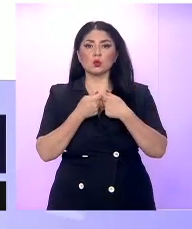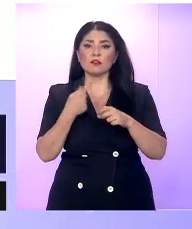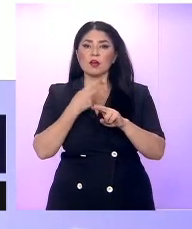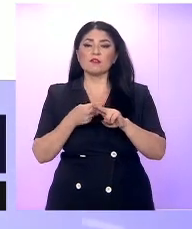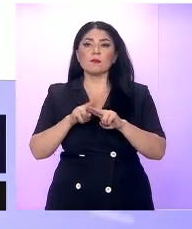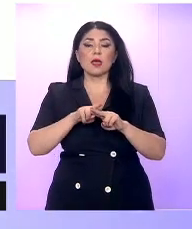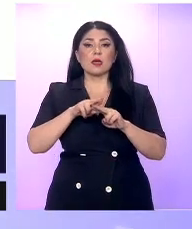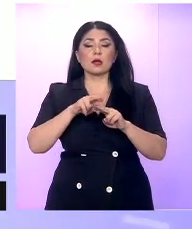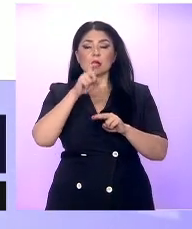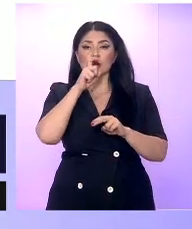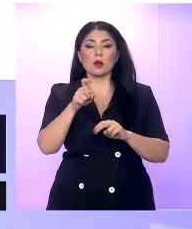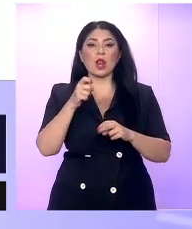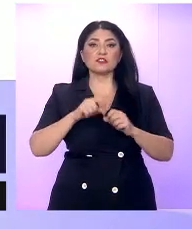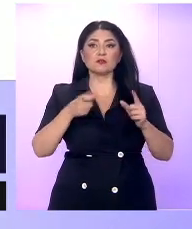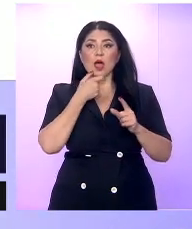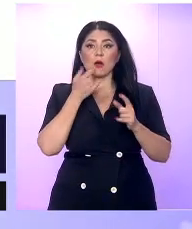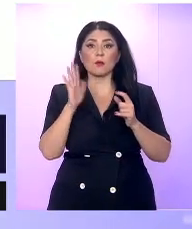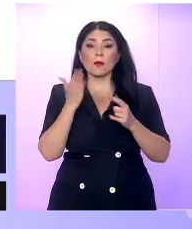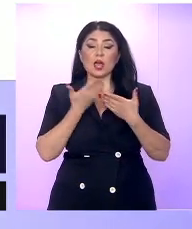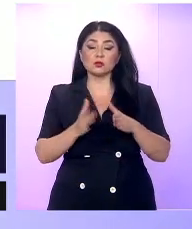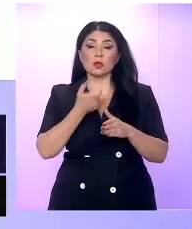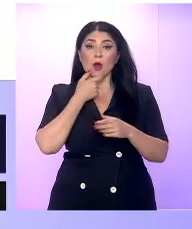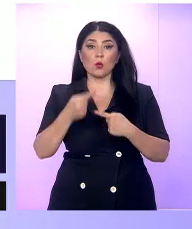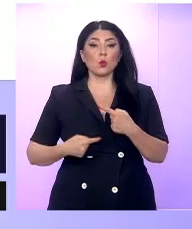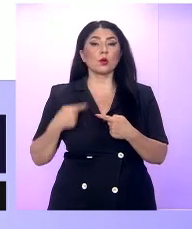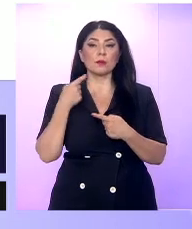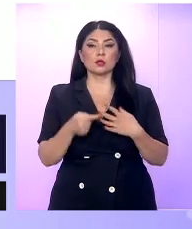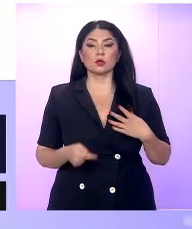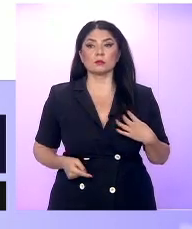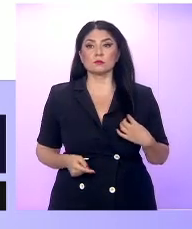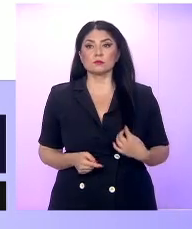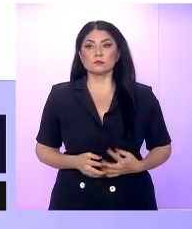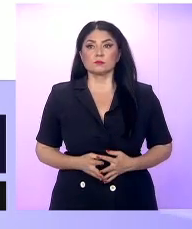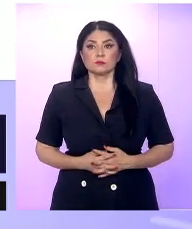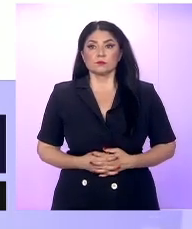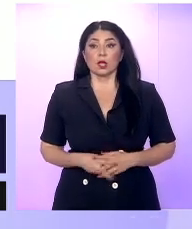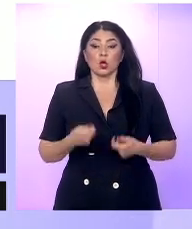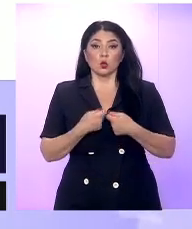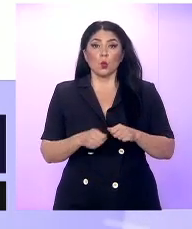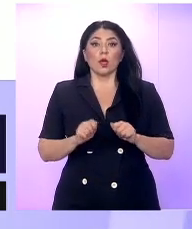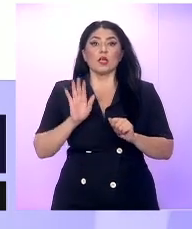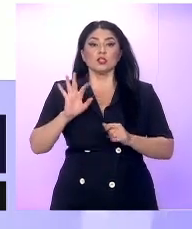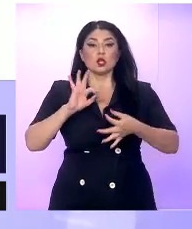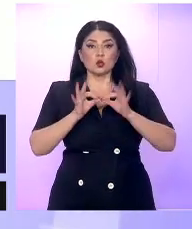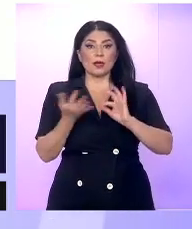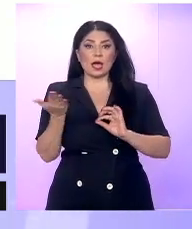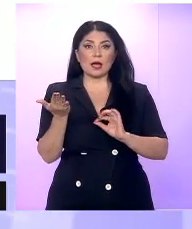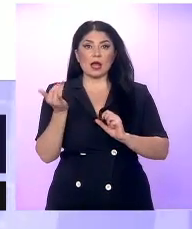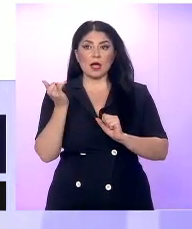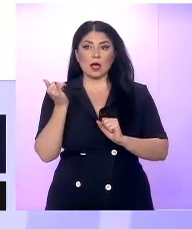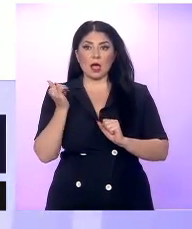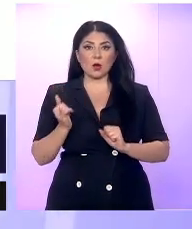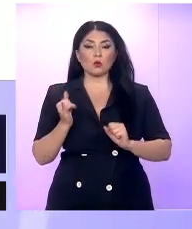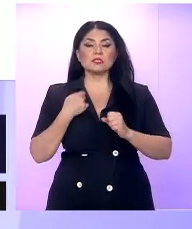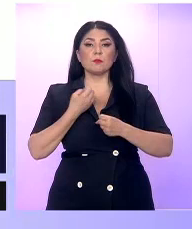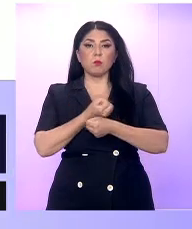accentua pe finalul acestui an, probabil și la începutul anului următor și vă spuneam, toate aceste teme care sunt acum aduse